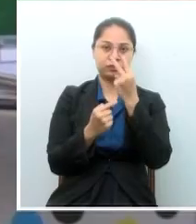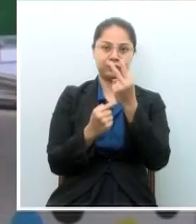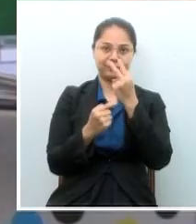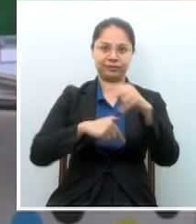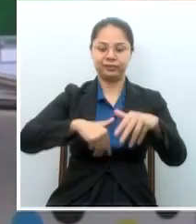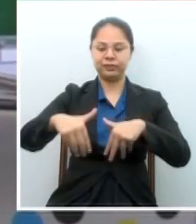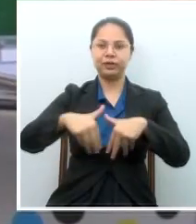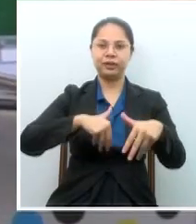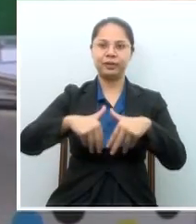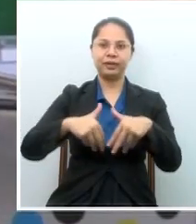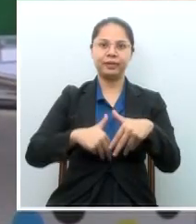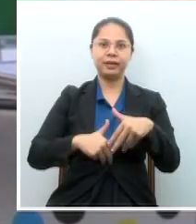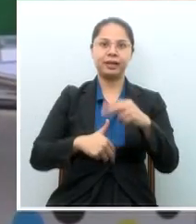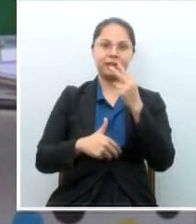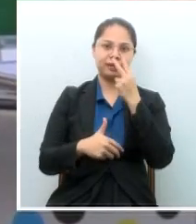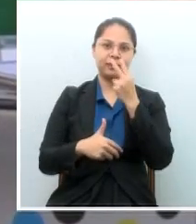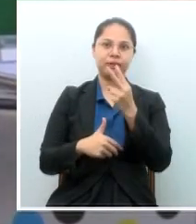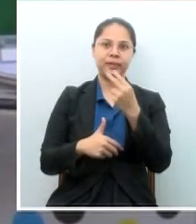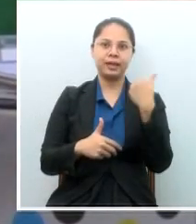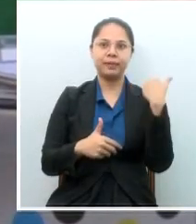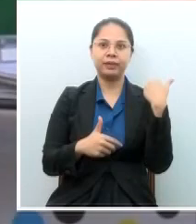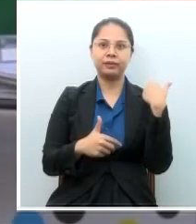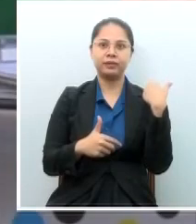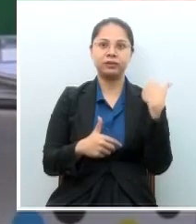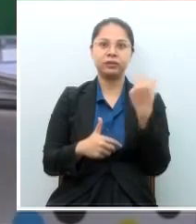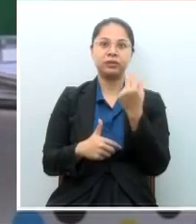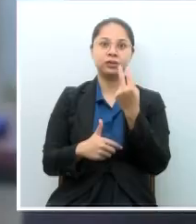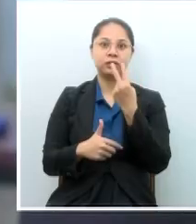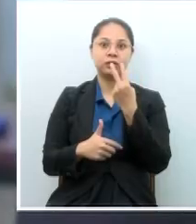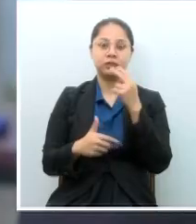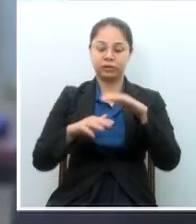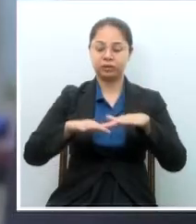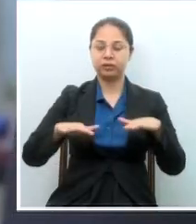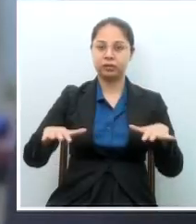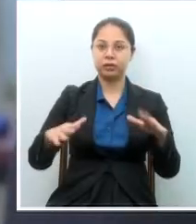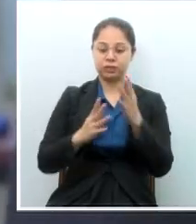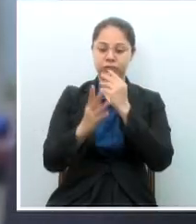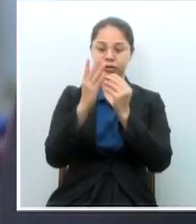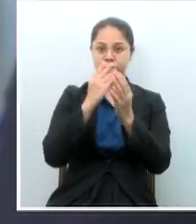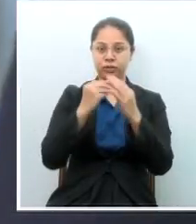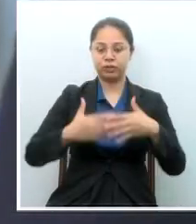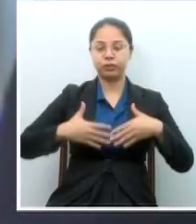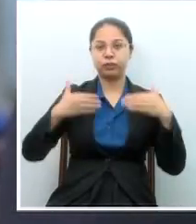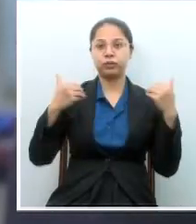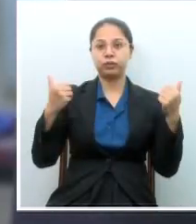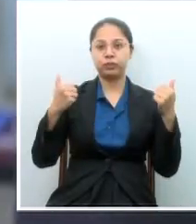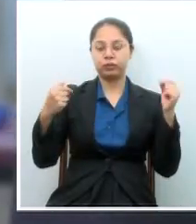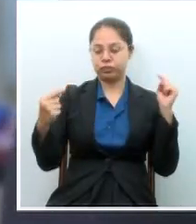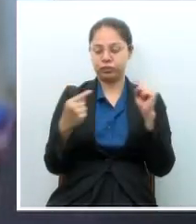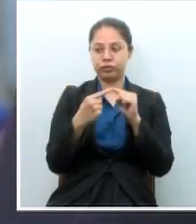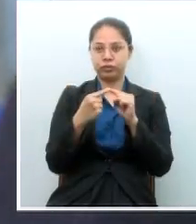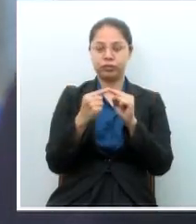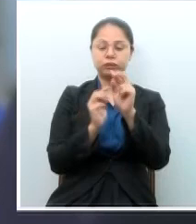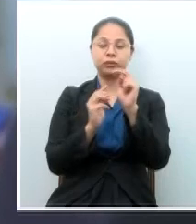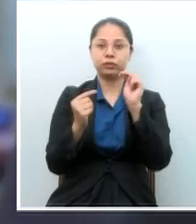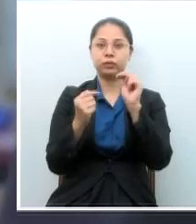นของเราได้เป็นอย่างดีซึ่งสามารถที่ทำให้เด็กเรียนรู้อย่างมีความสุขซึ่งสอดคล้องกับนโยบาย